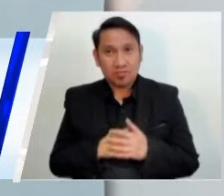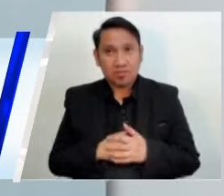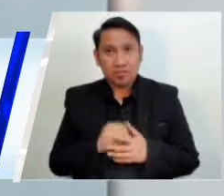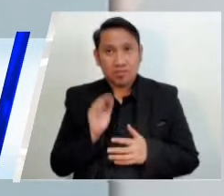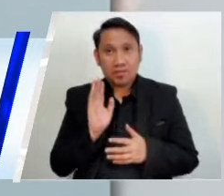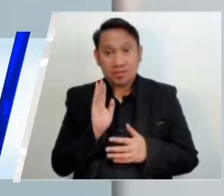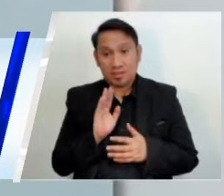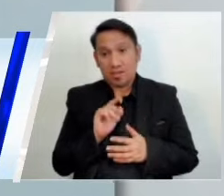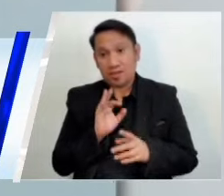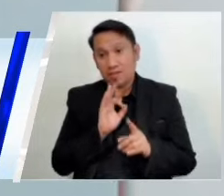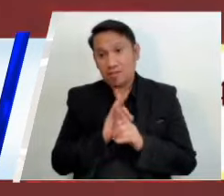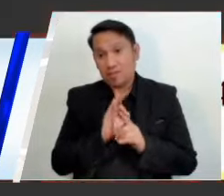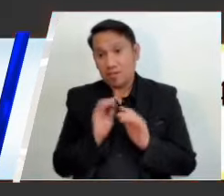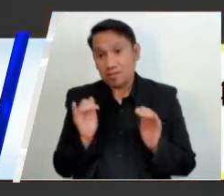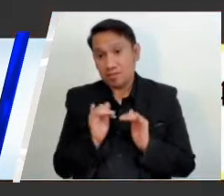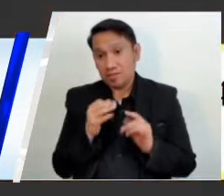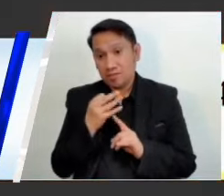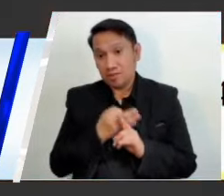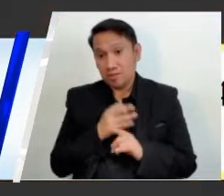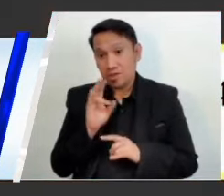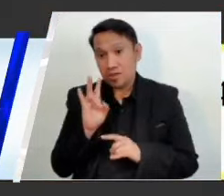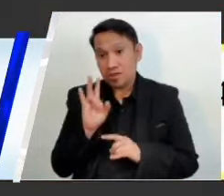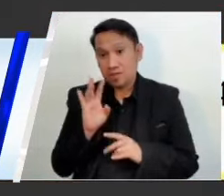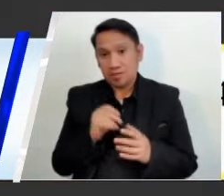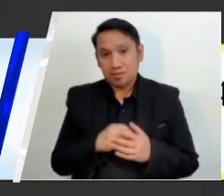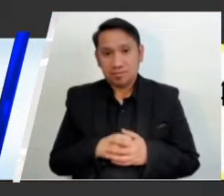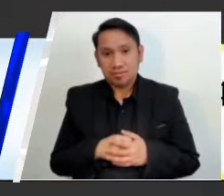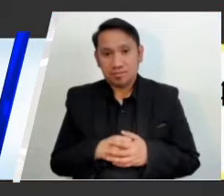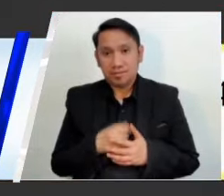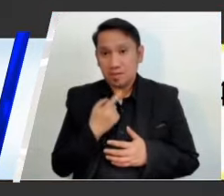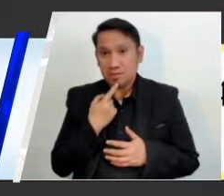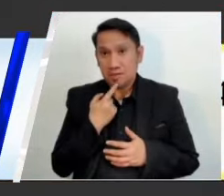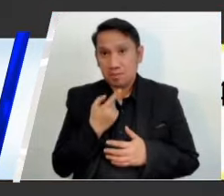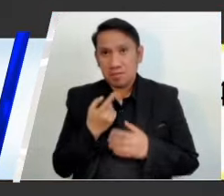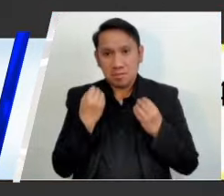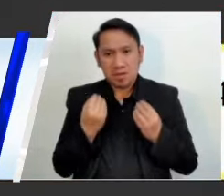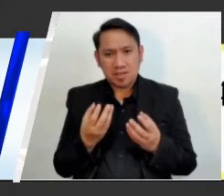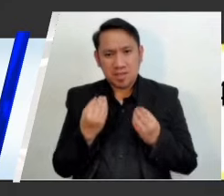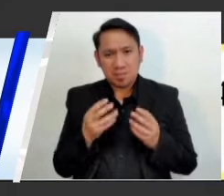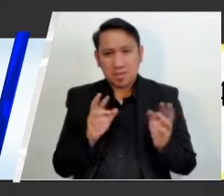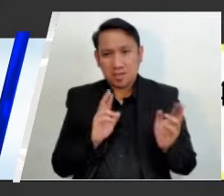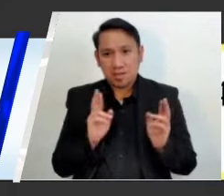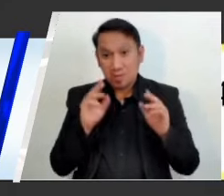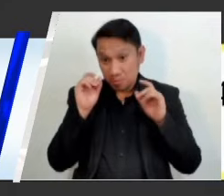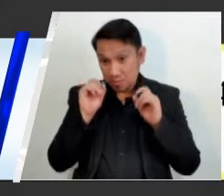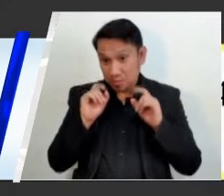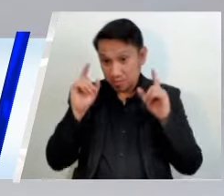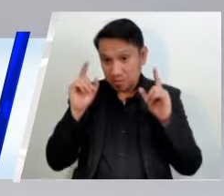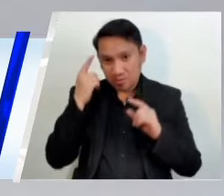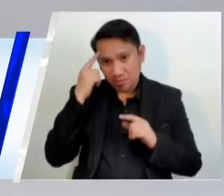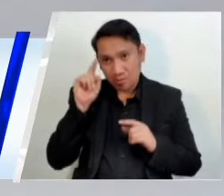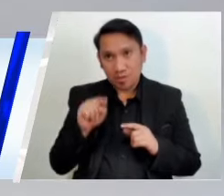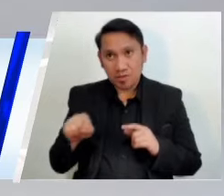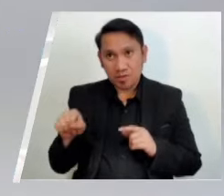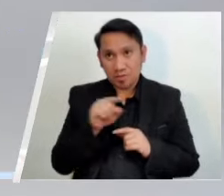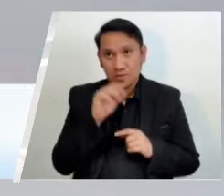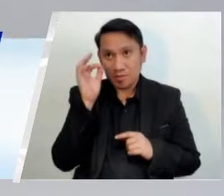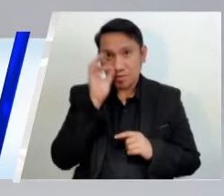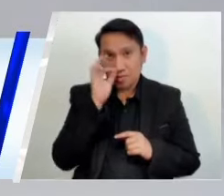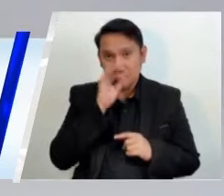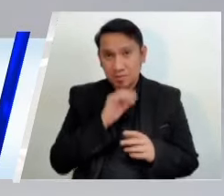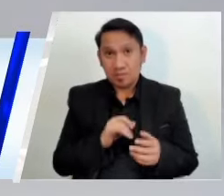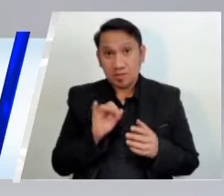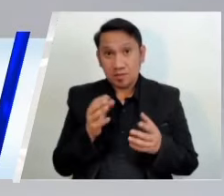meeting sa February 17. Ayon kay Hyun Sik, marami siyang inihandang sorpresa para sa kanyang fans. Kung mabibigyan daw